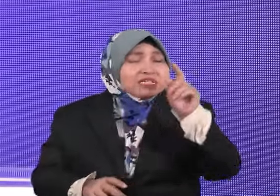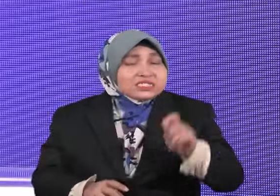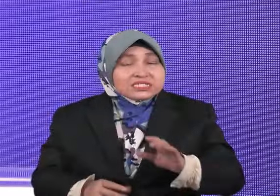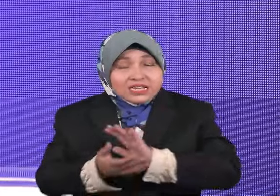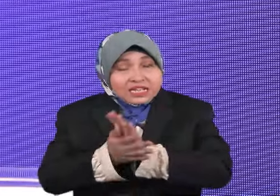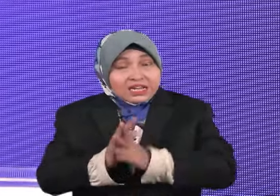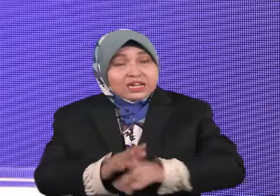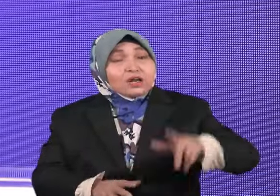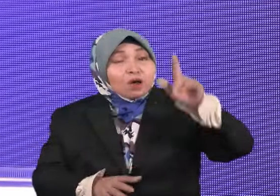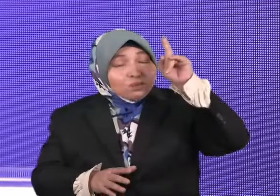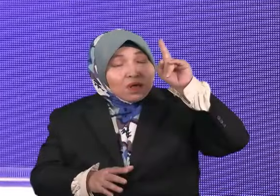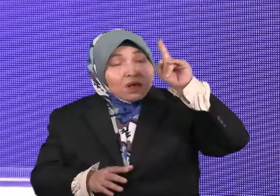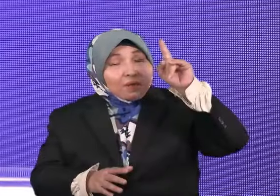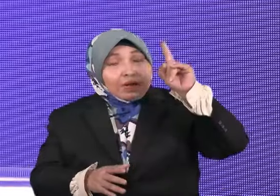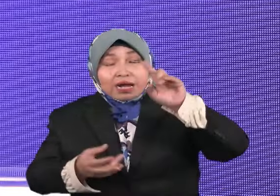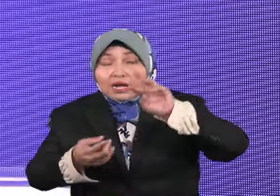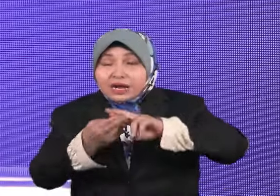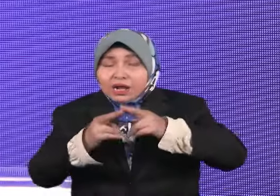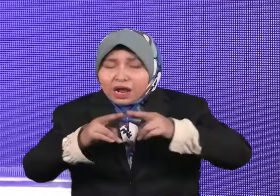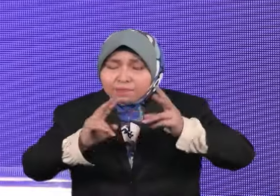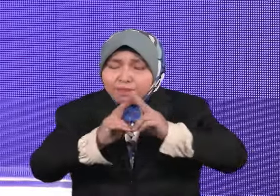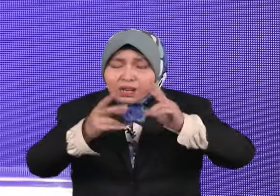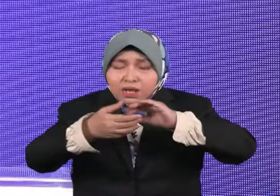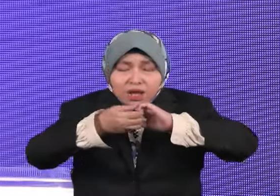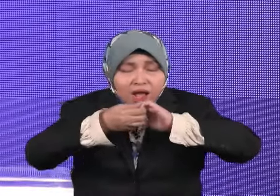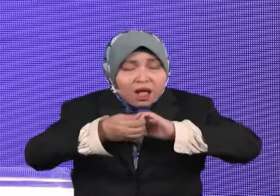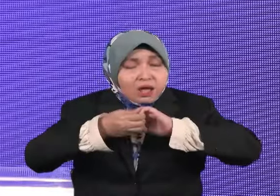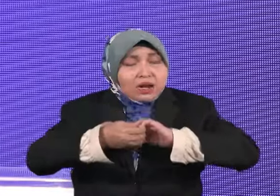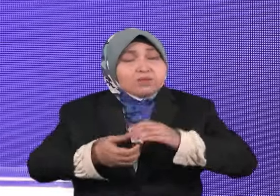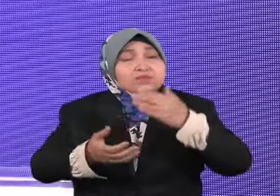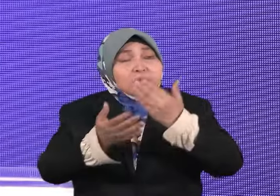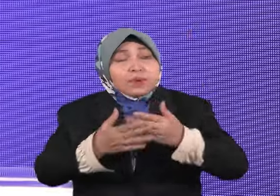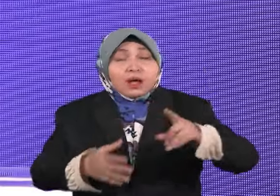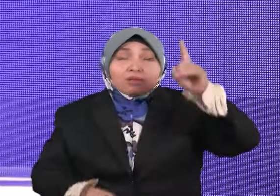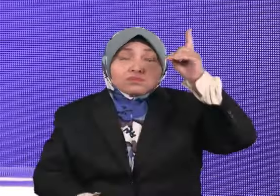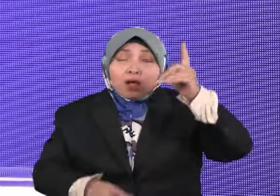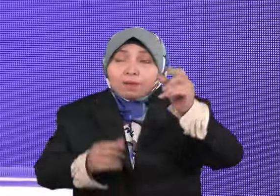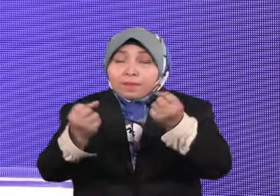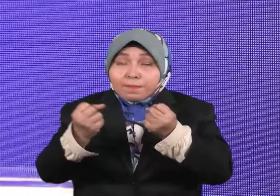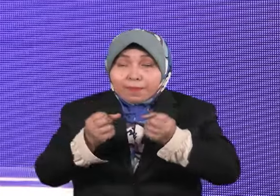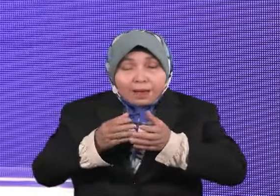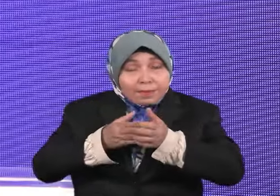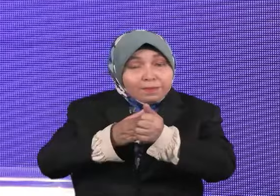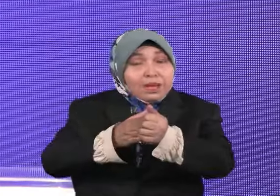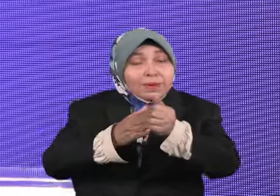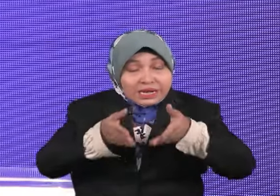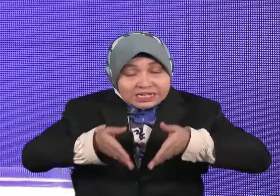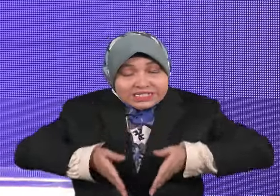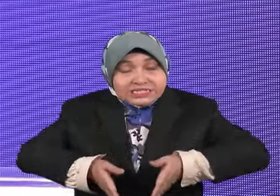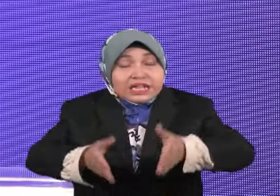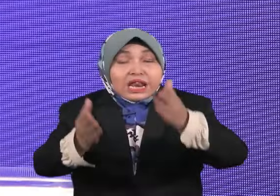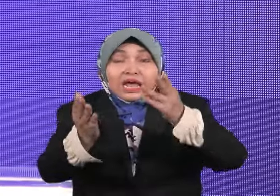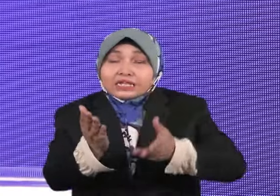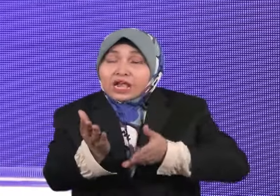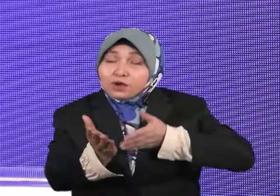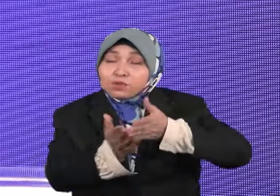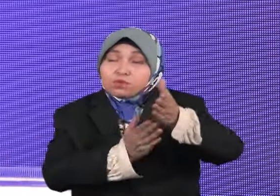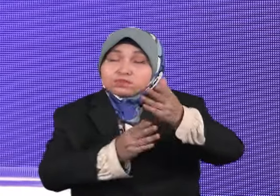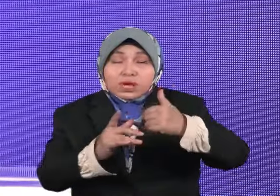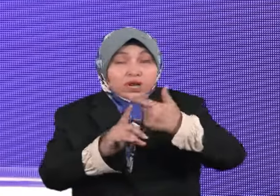jadikan Allah sebagai rakan paling akrab, sehinggakan Allah memandu kita pada jalan yang lurus pada